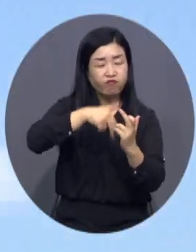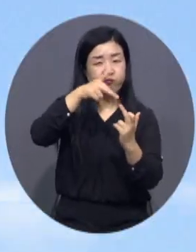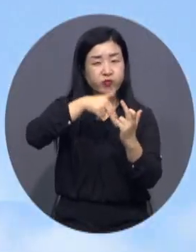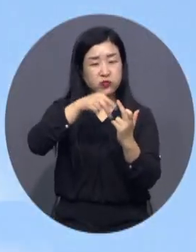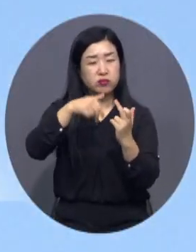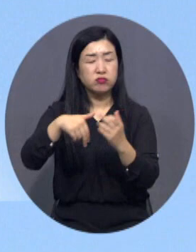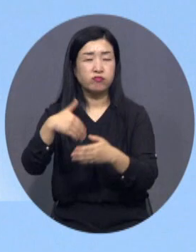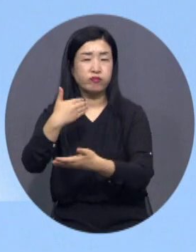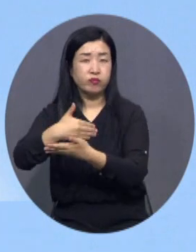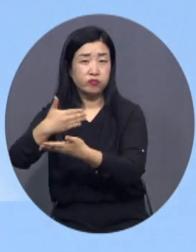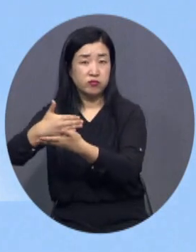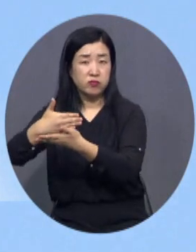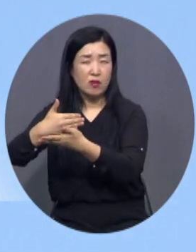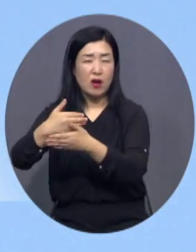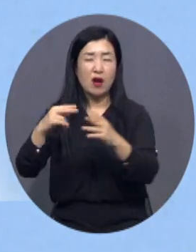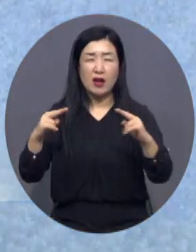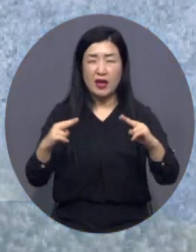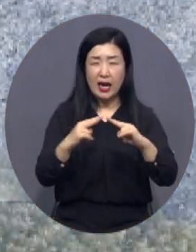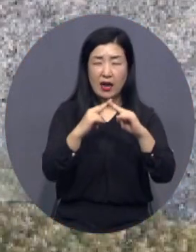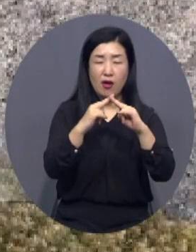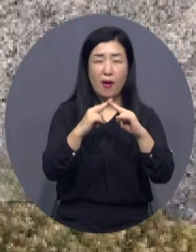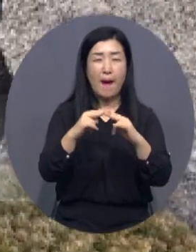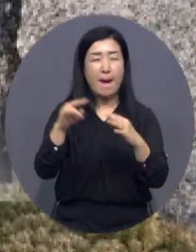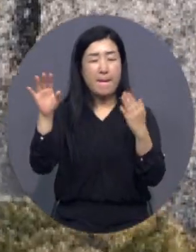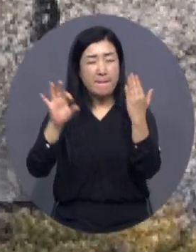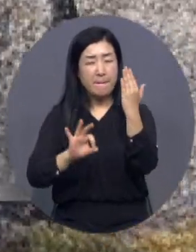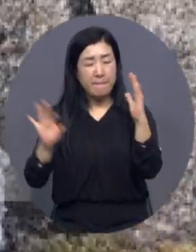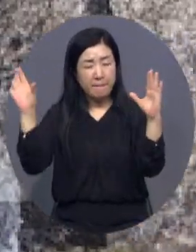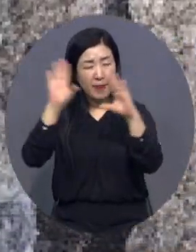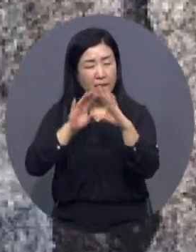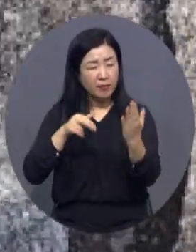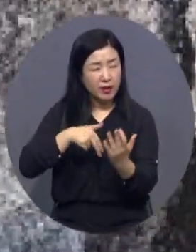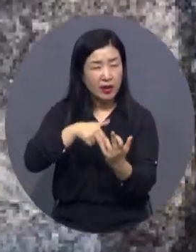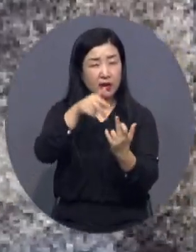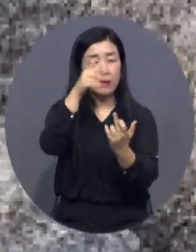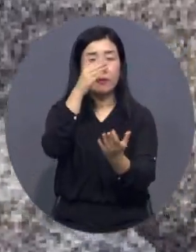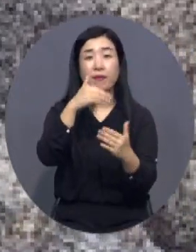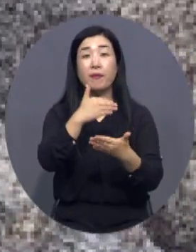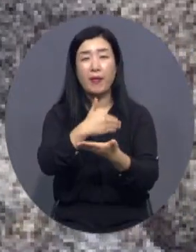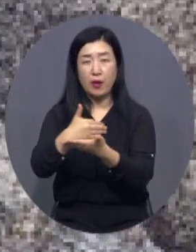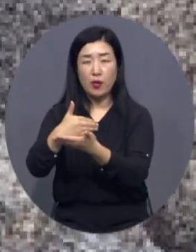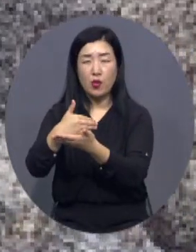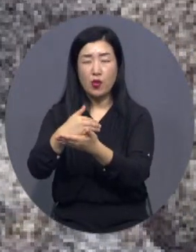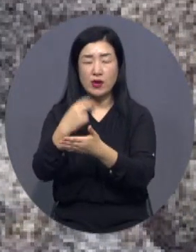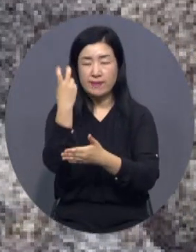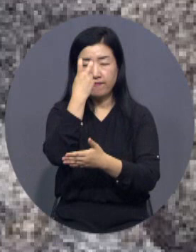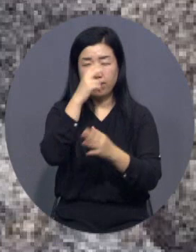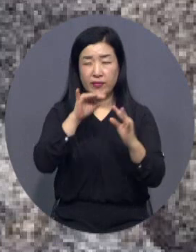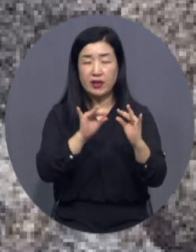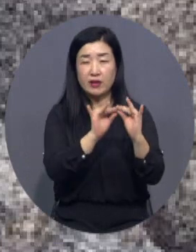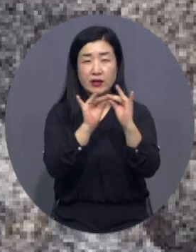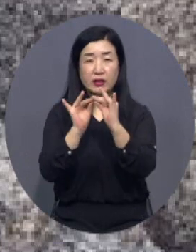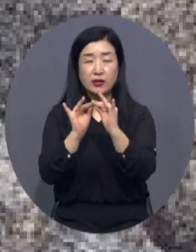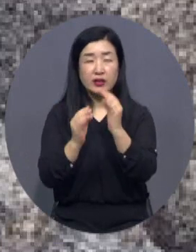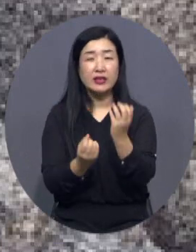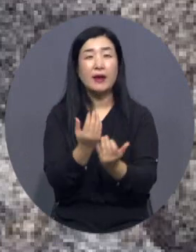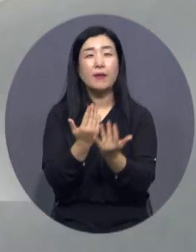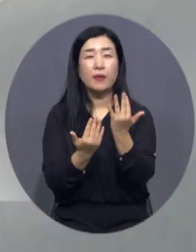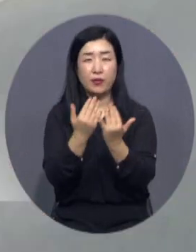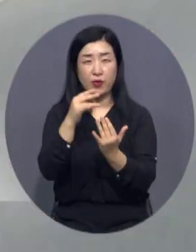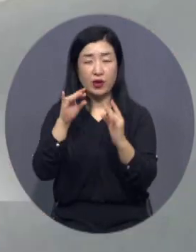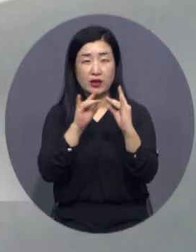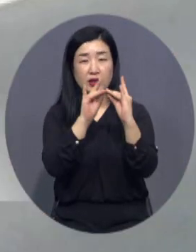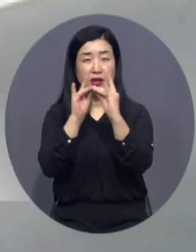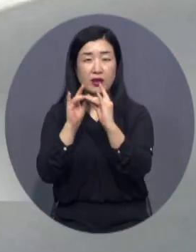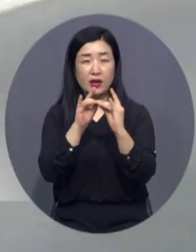무단 출입과 야영 야간 산행을 집중 점검하기로 하고 감시용 드론과 산불 무인 감시 카메라를